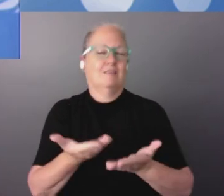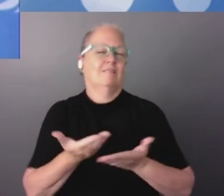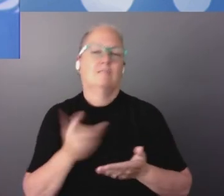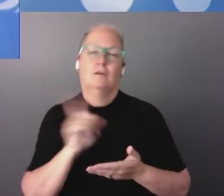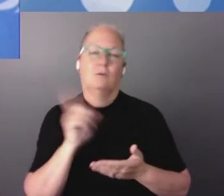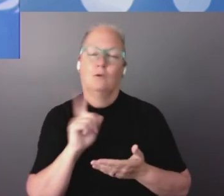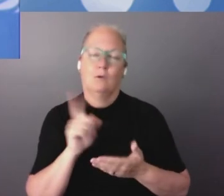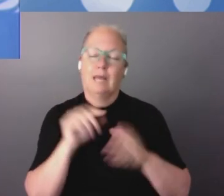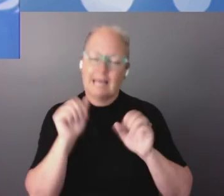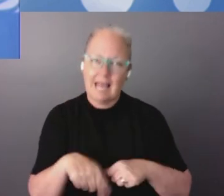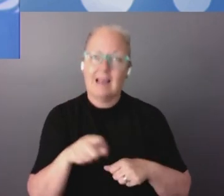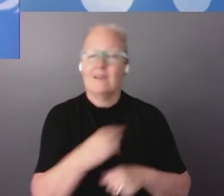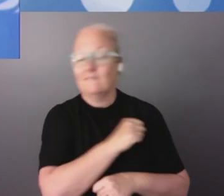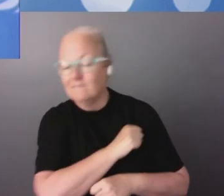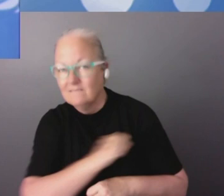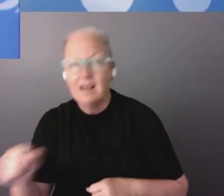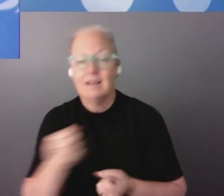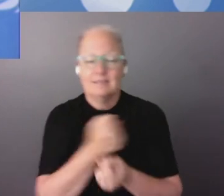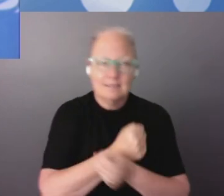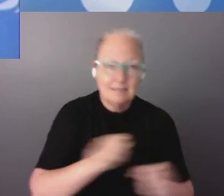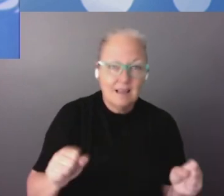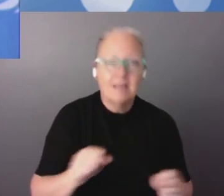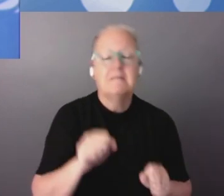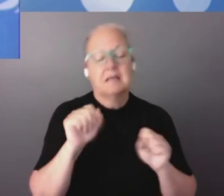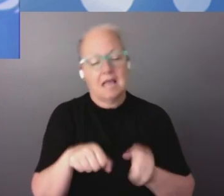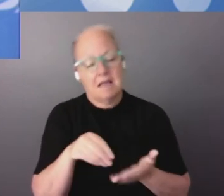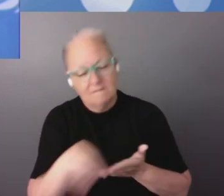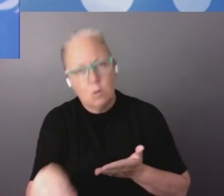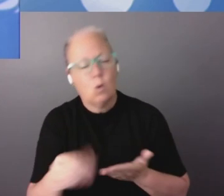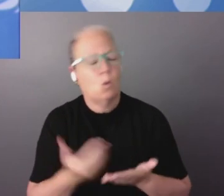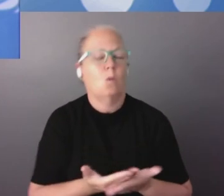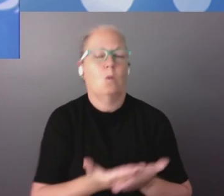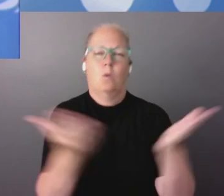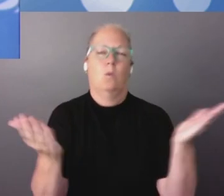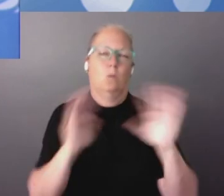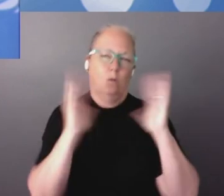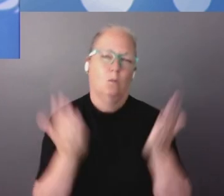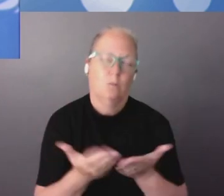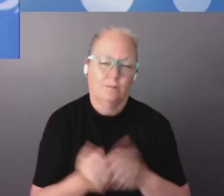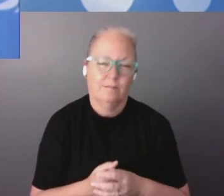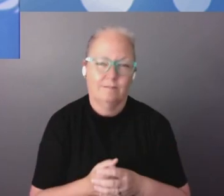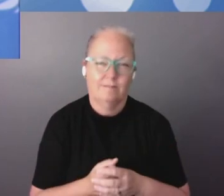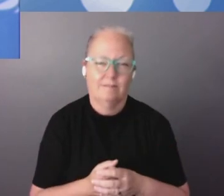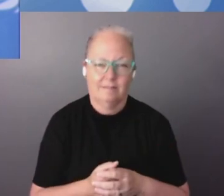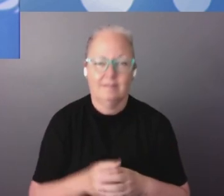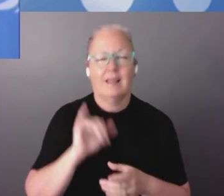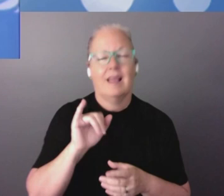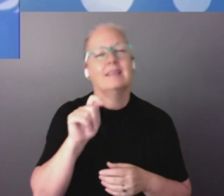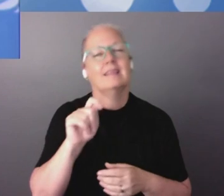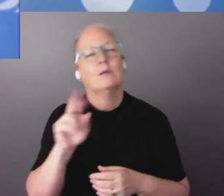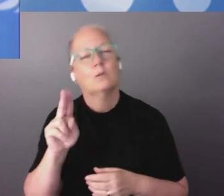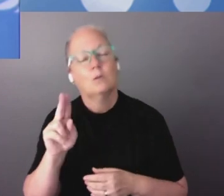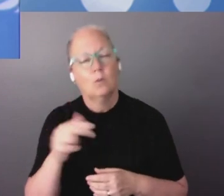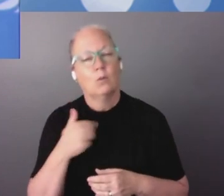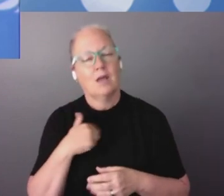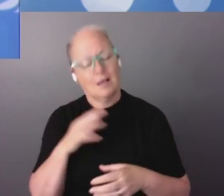в то, что проходит во время этой пандемии. Быть частью интернет-сообщества – это не